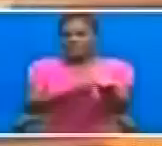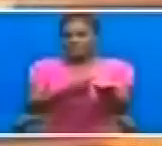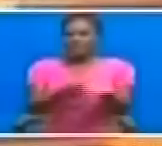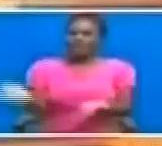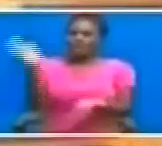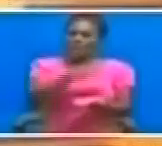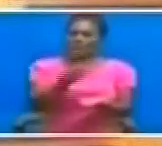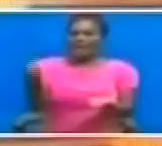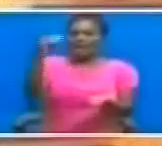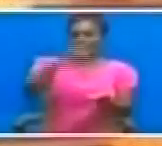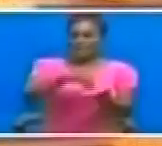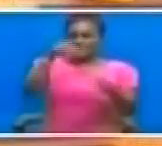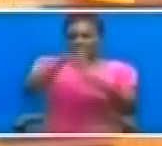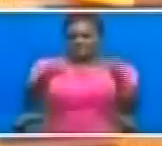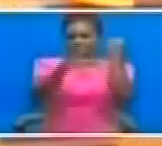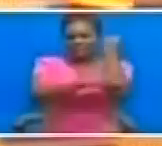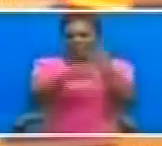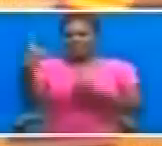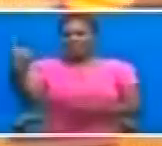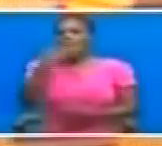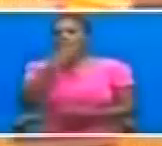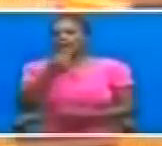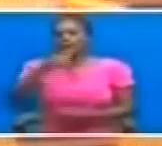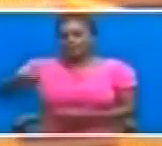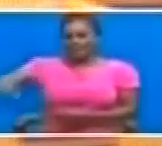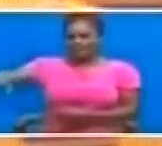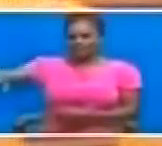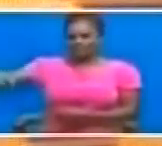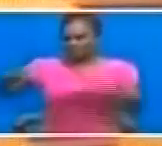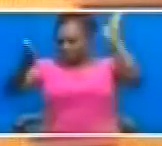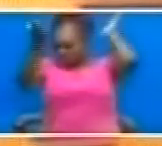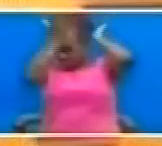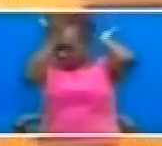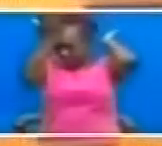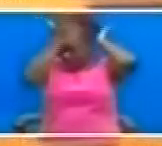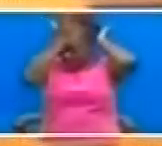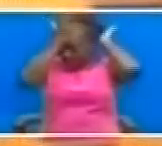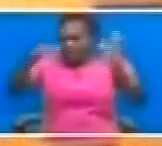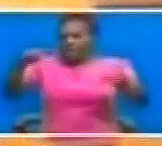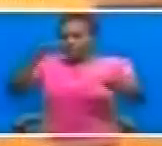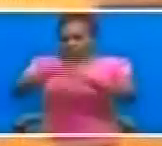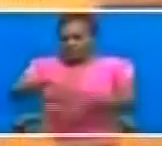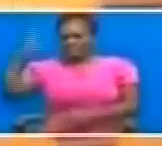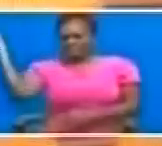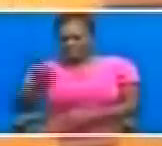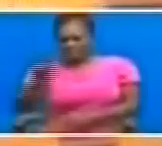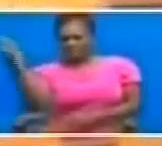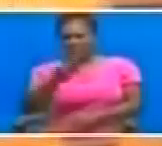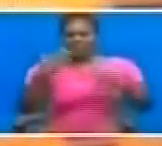yamerejea tena nchini, huku mwanamume mmoja katika kaunti ya Vihiga akishambuliwa kwa panga na